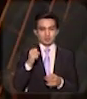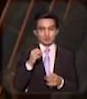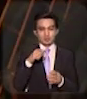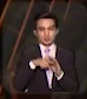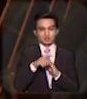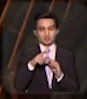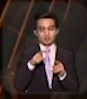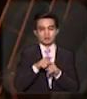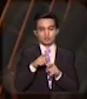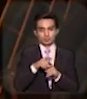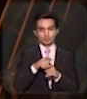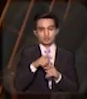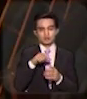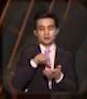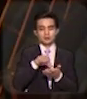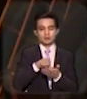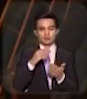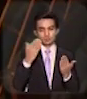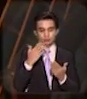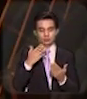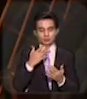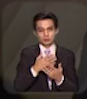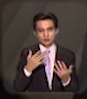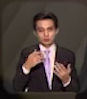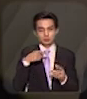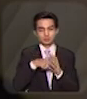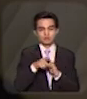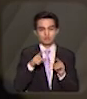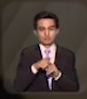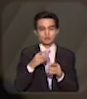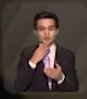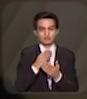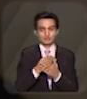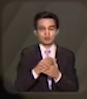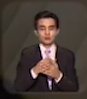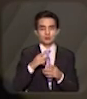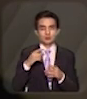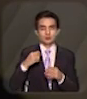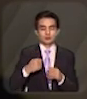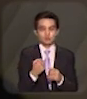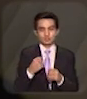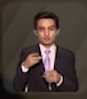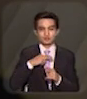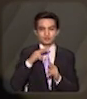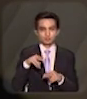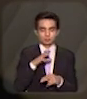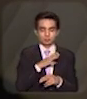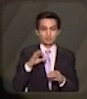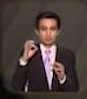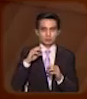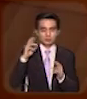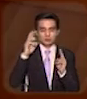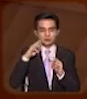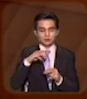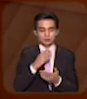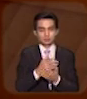ішінде болған көлік апатынан 3-1 адамның, соның ішінде жан құрбысының қайтыс болғанынан хабарсыз. Өйткені қаралы хабарды